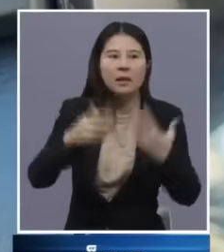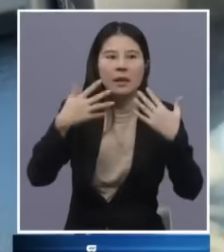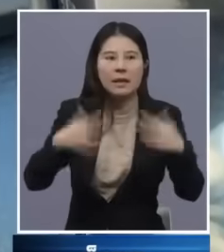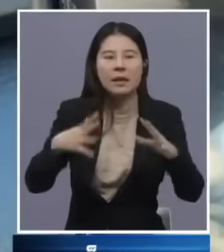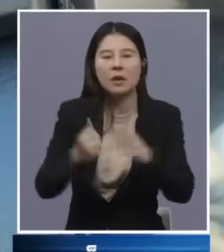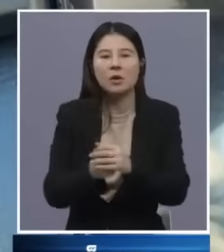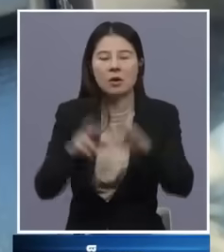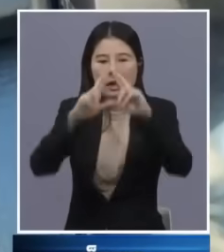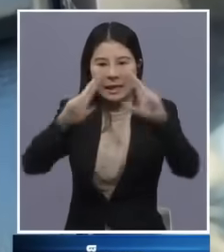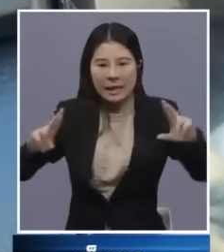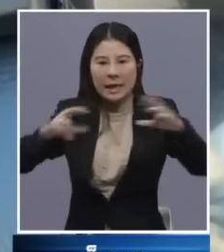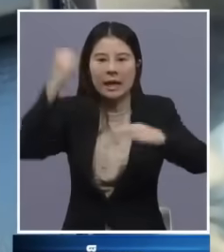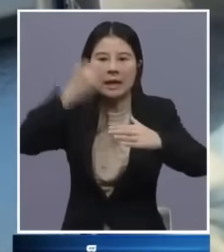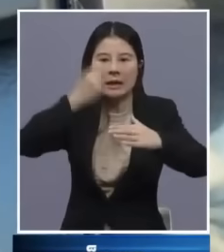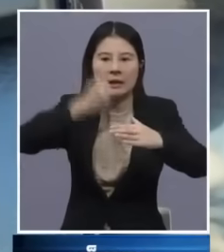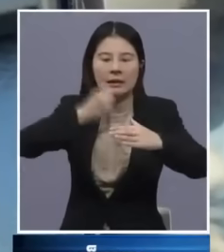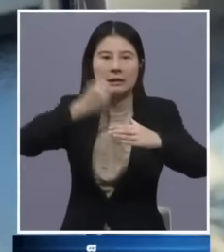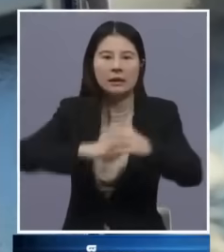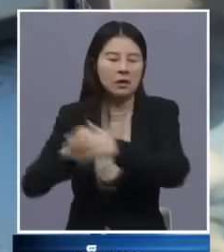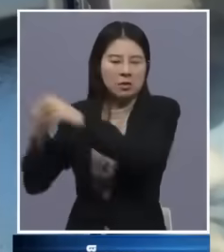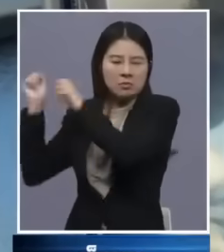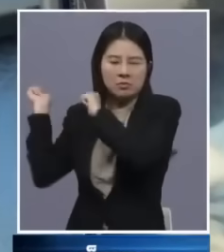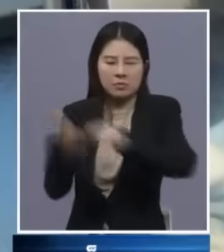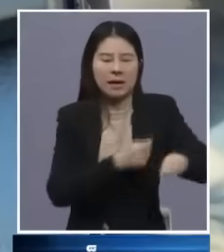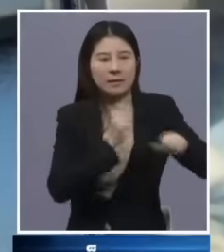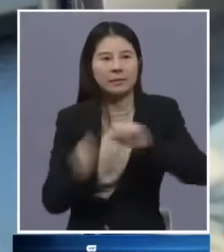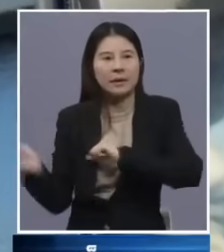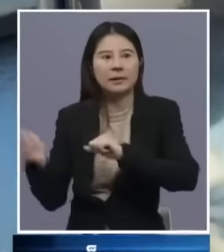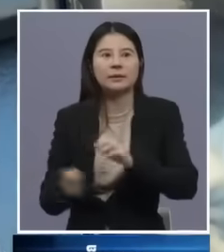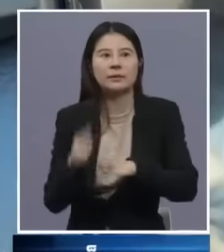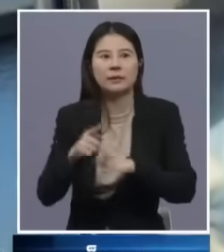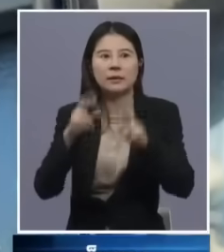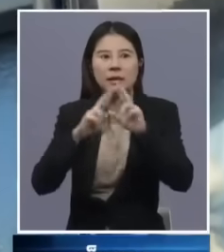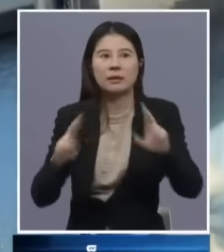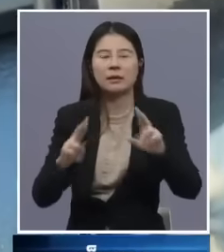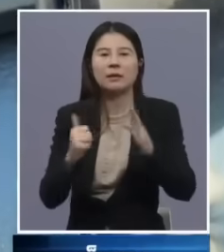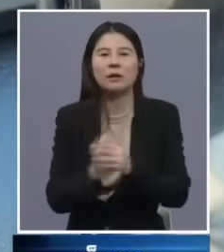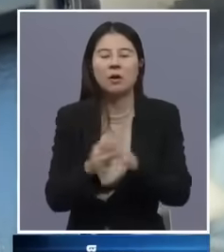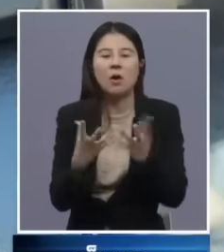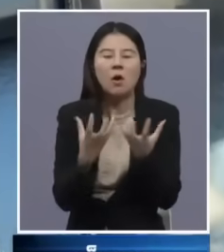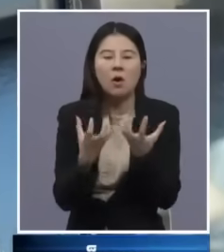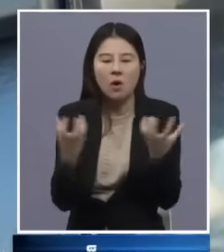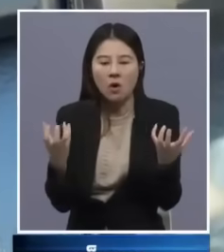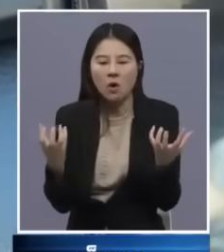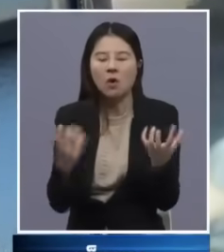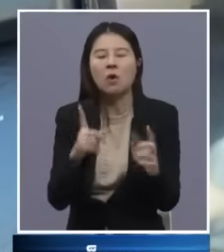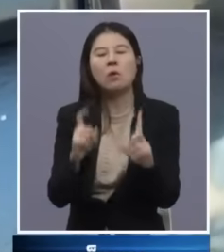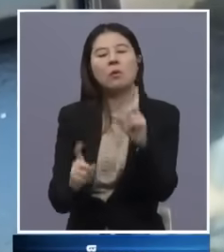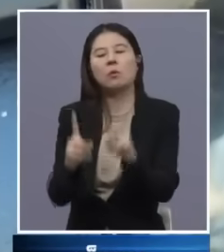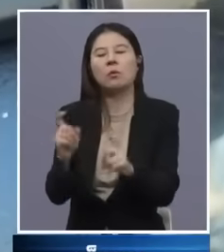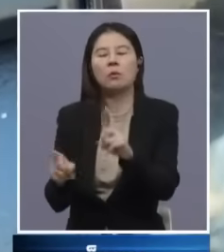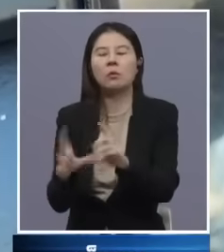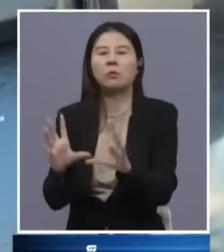ายสิ่งของเครื่องมือที่เขาใช้ประกอบอาชีพทำมาหากินภายในร้านส้มตำจนข้าวของกระจัดกระจายได้รับความเสียหายหมดเลย